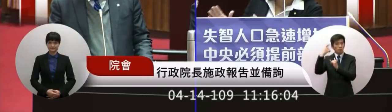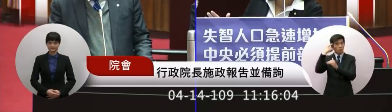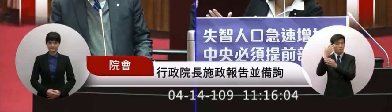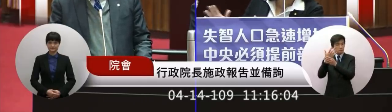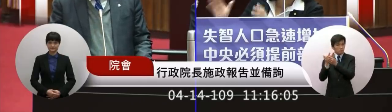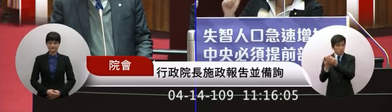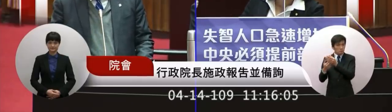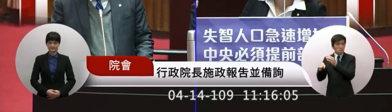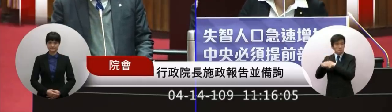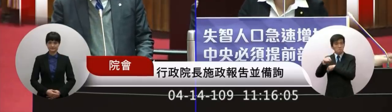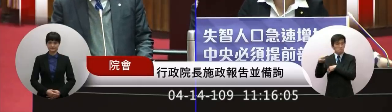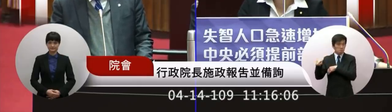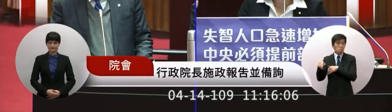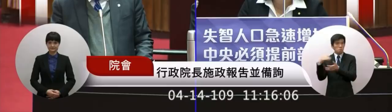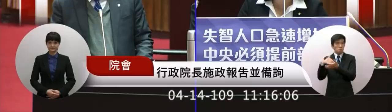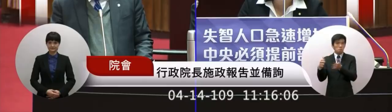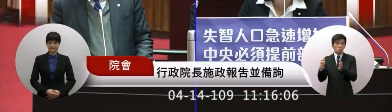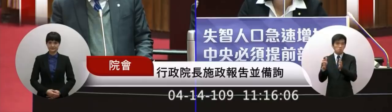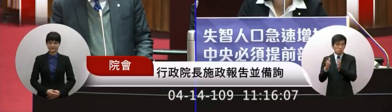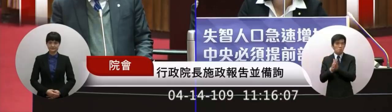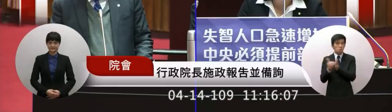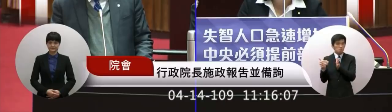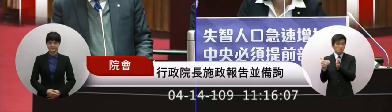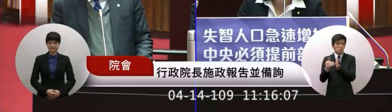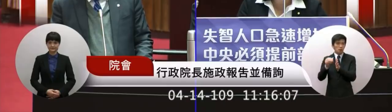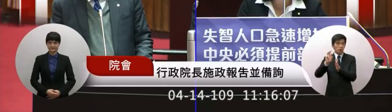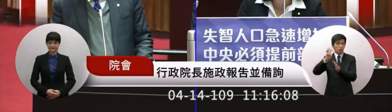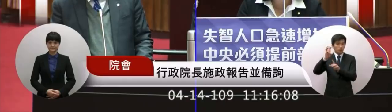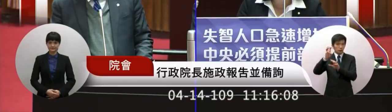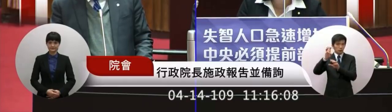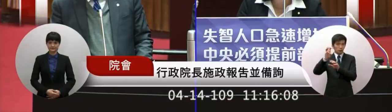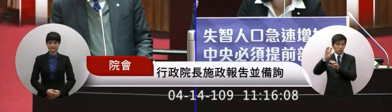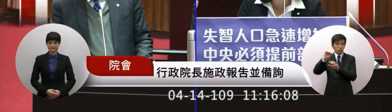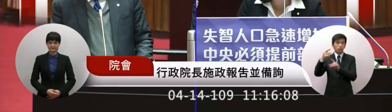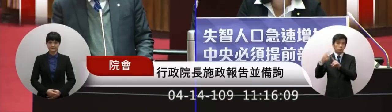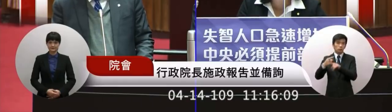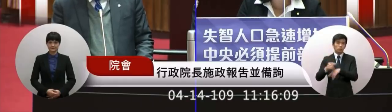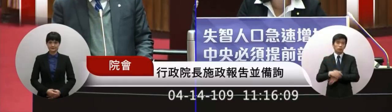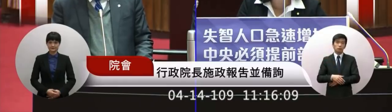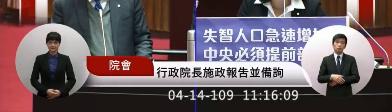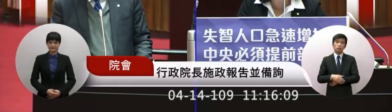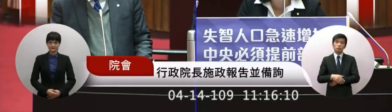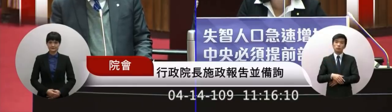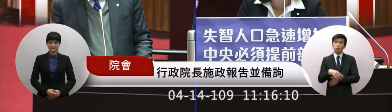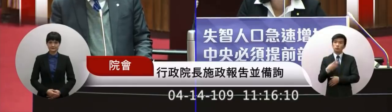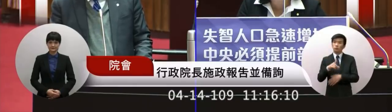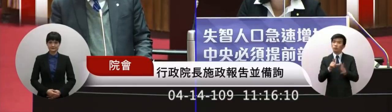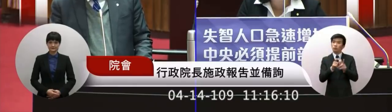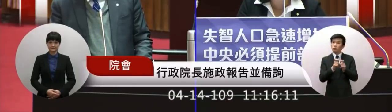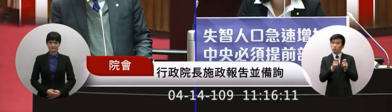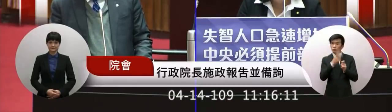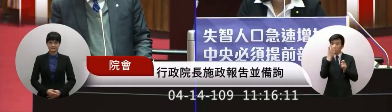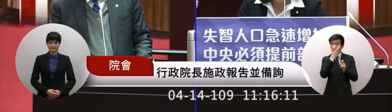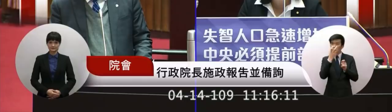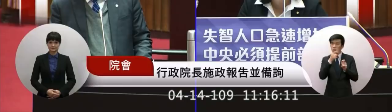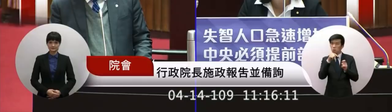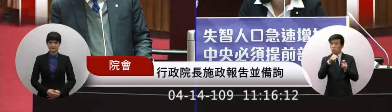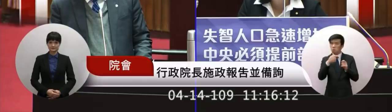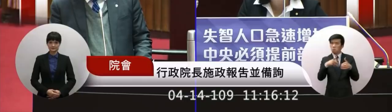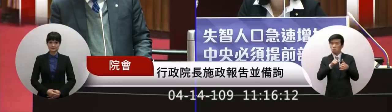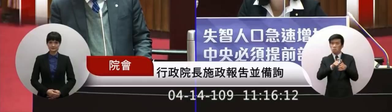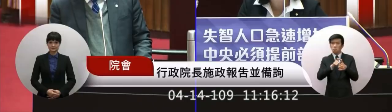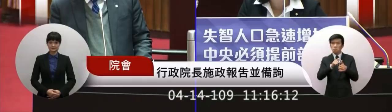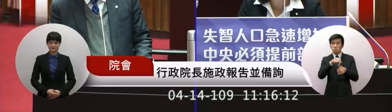將近賺到三十萬人了在這裡我覺得長照的問題當中